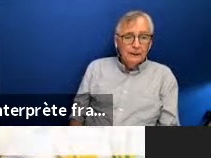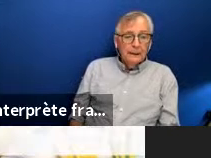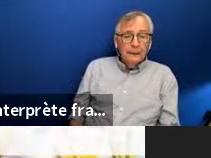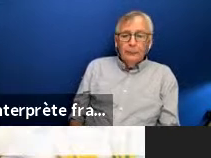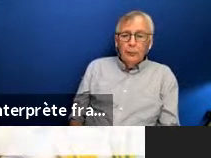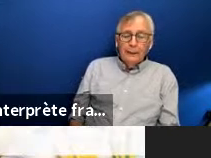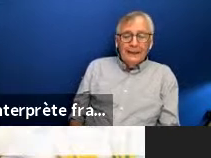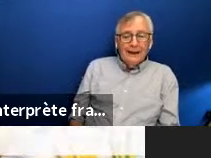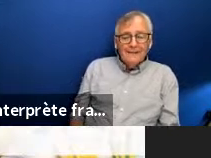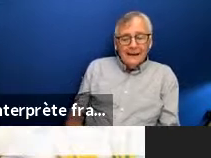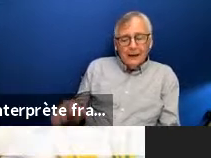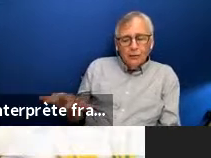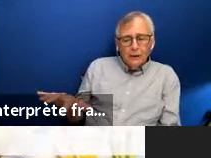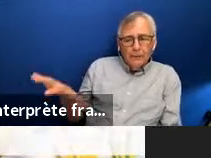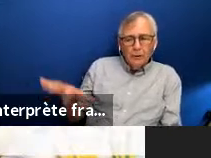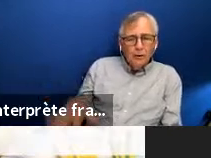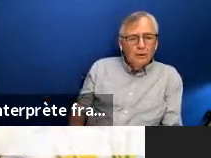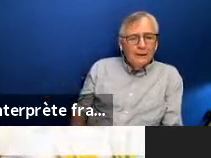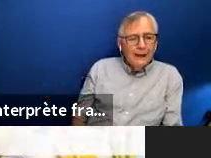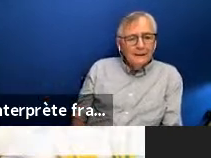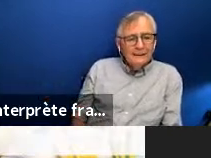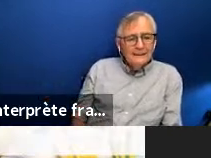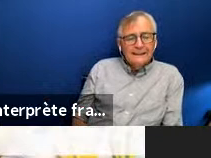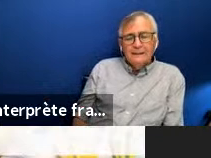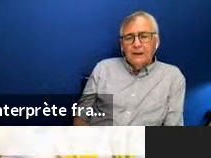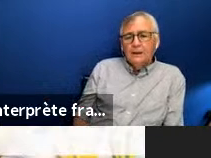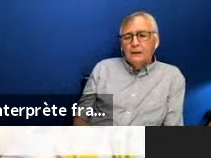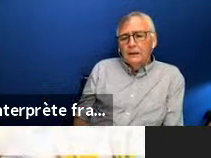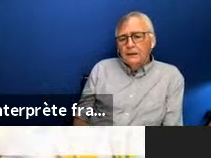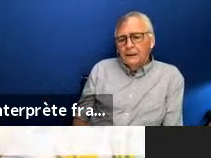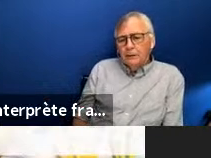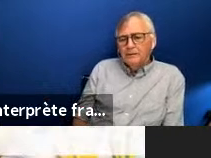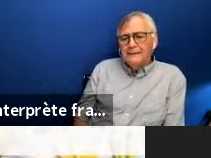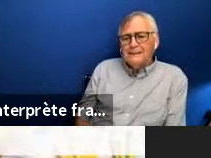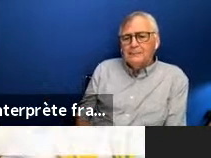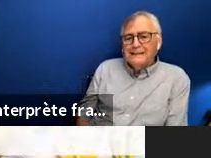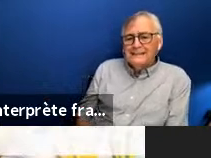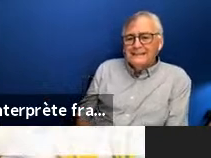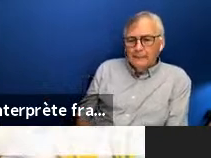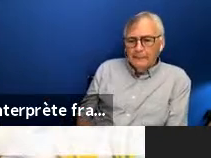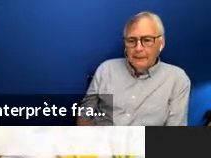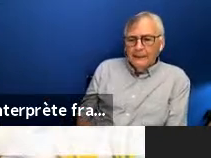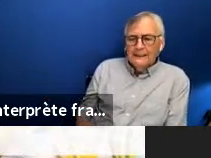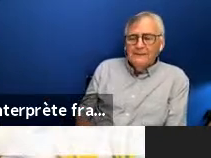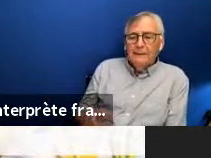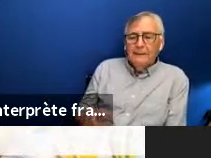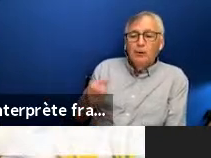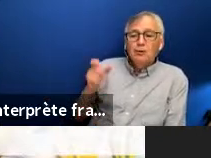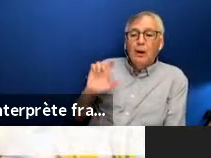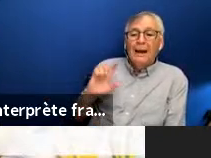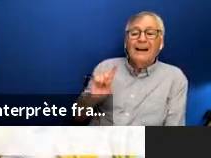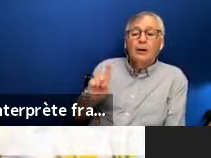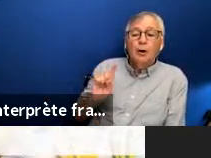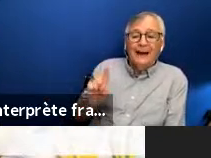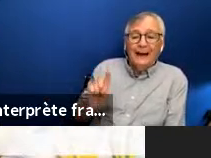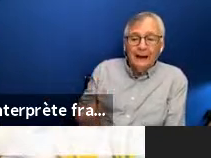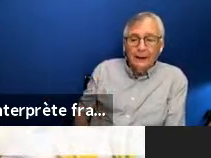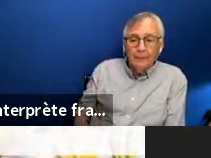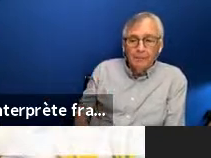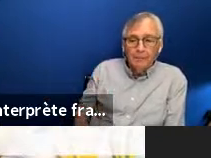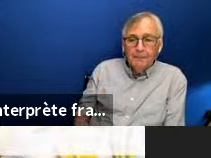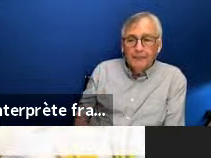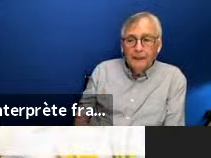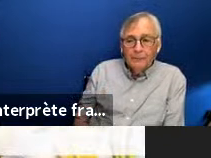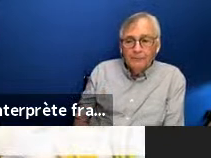autochtones. Puis, il y avait à une époque la langue des signes des provinces maritimes, qui venait plus de